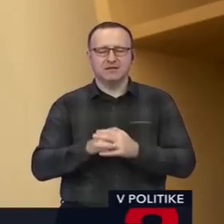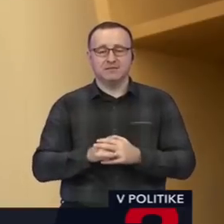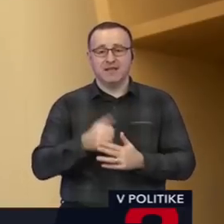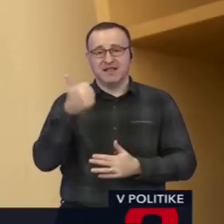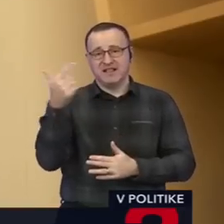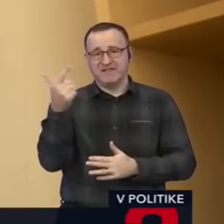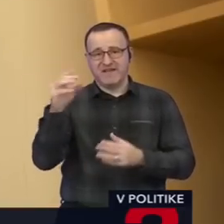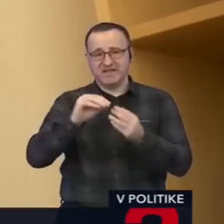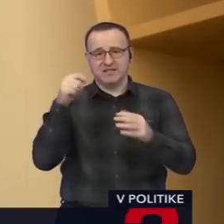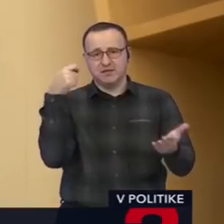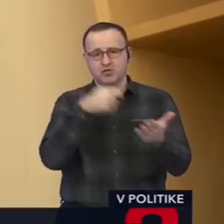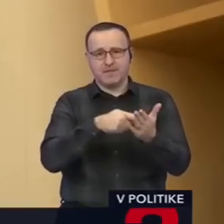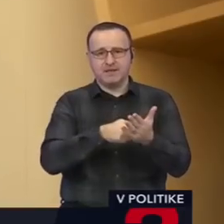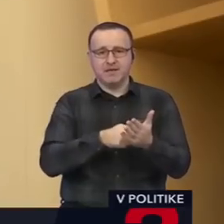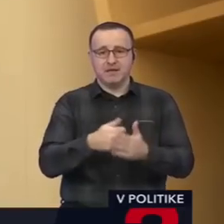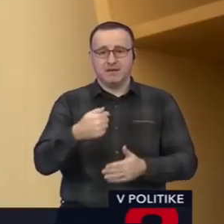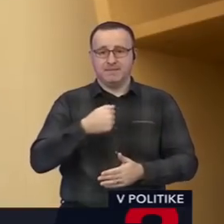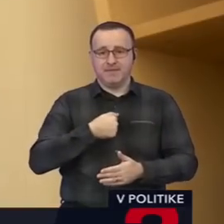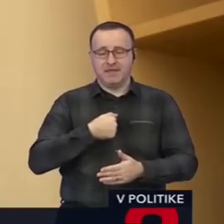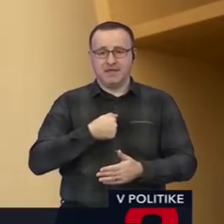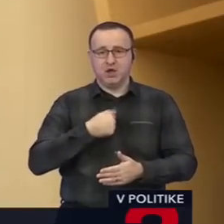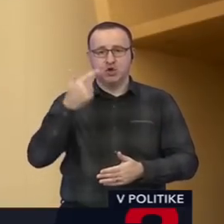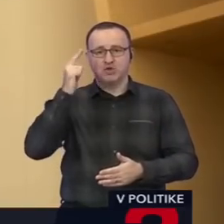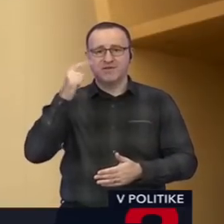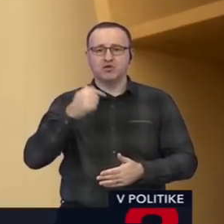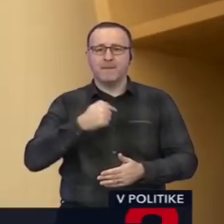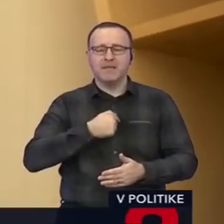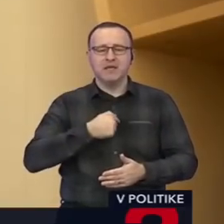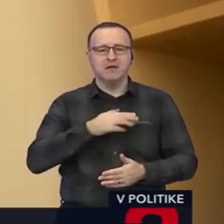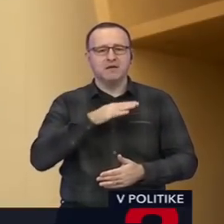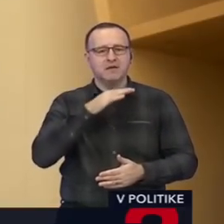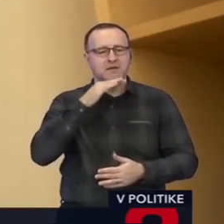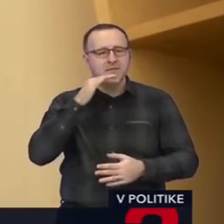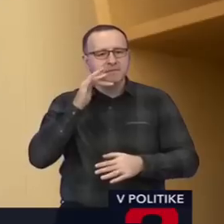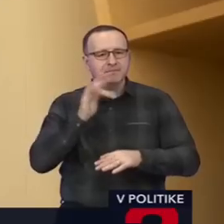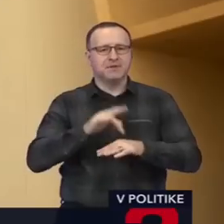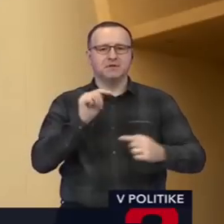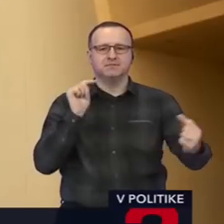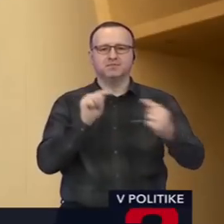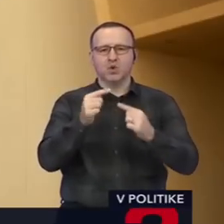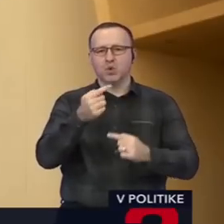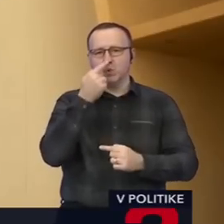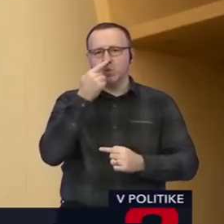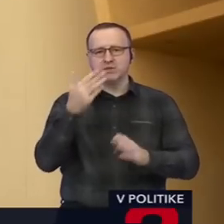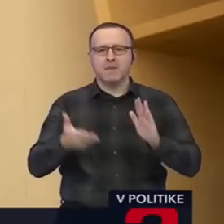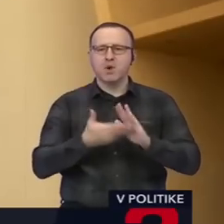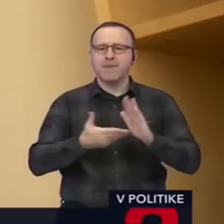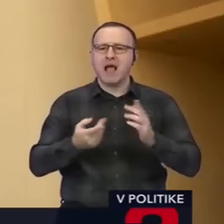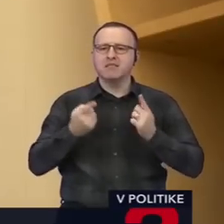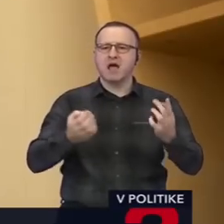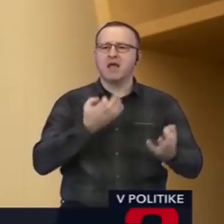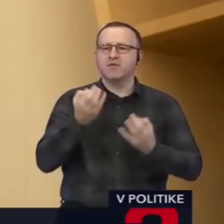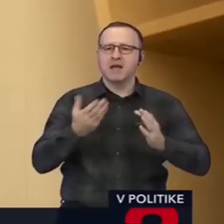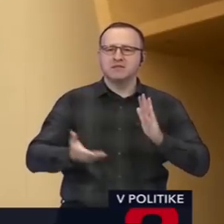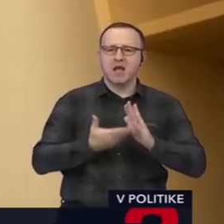naznačená. To, že sme my ako krajina, a treba povedať, že priam unikátne zraniteľní voči ruskej propagande, keď si pozriete tie čísla, my